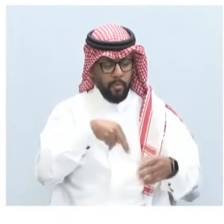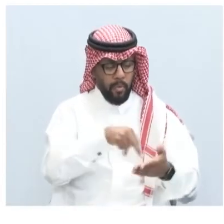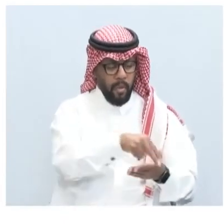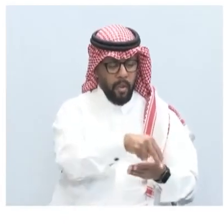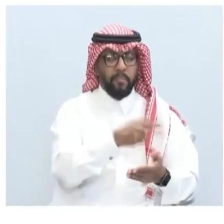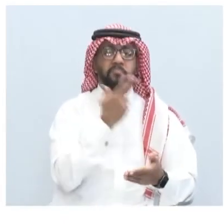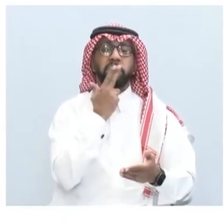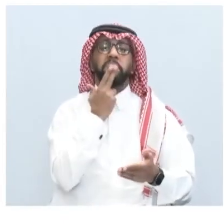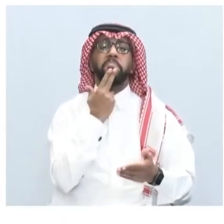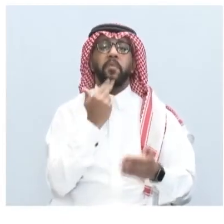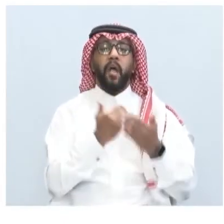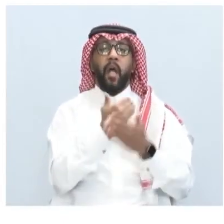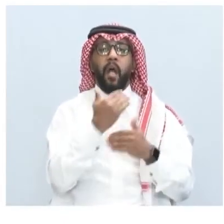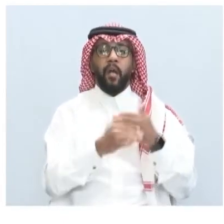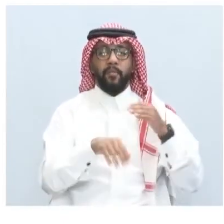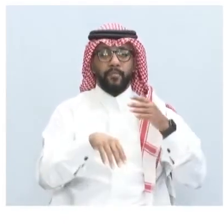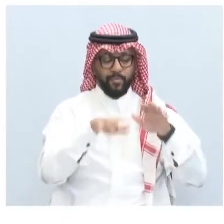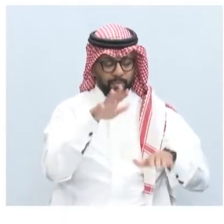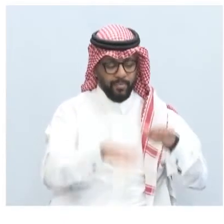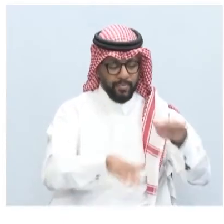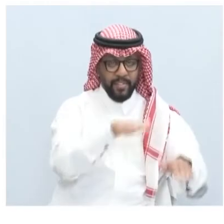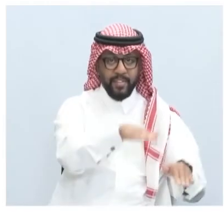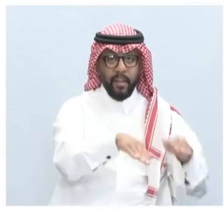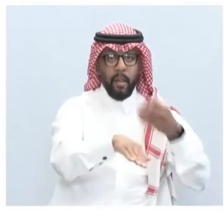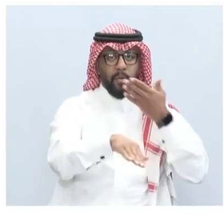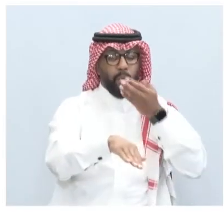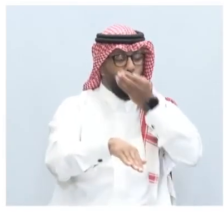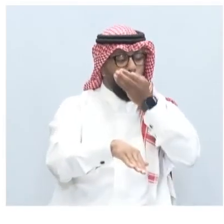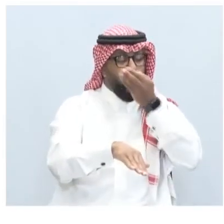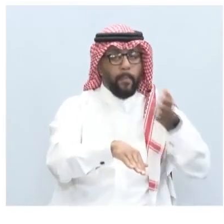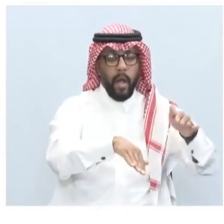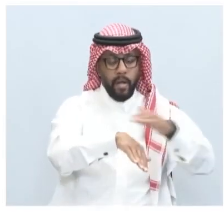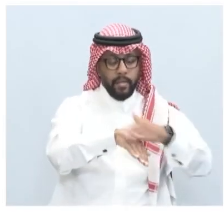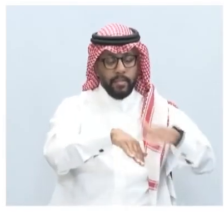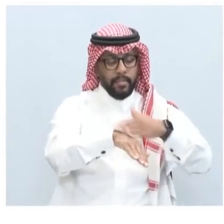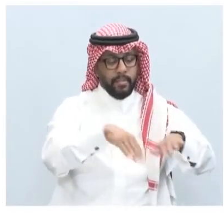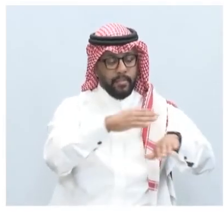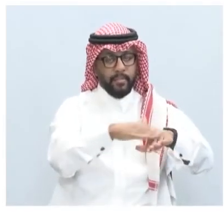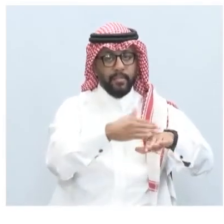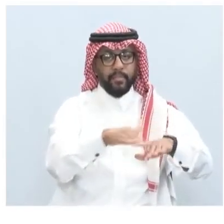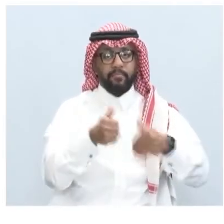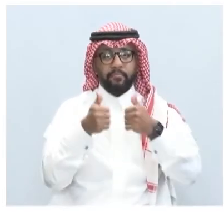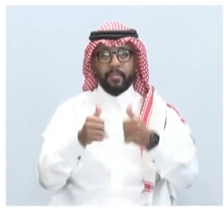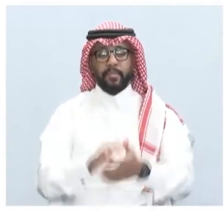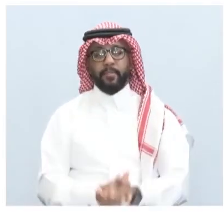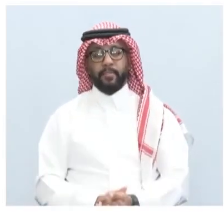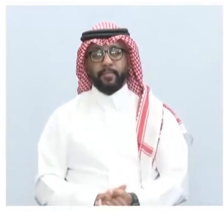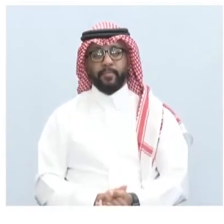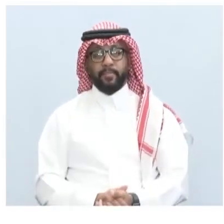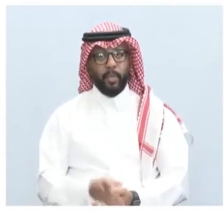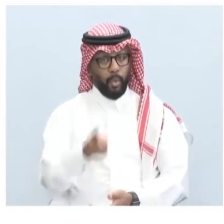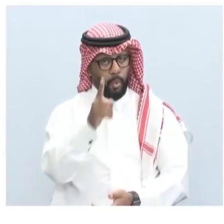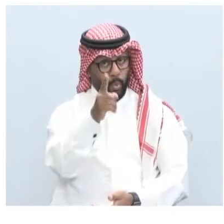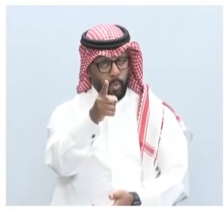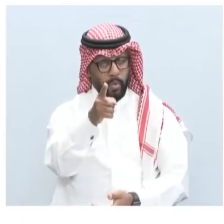طاهرتين فمسح عليهما صلى الله عليه وسلم فاذن يا